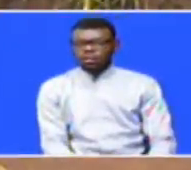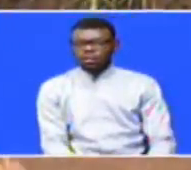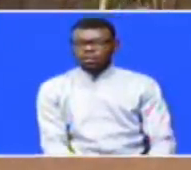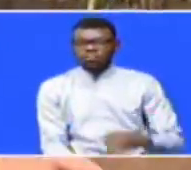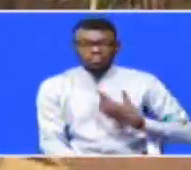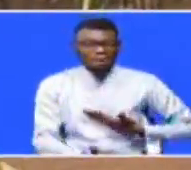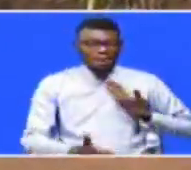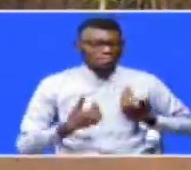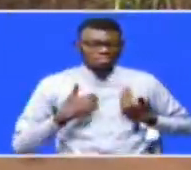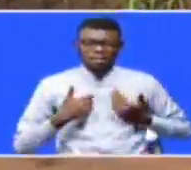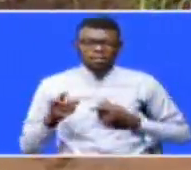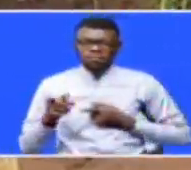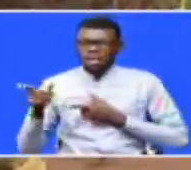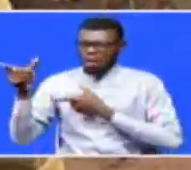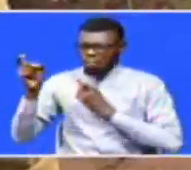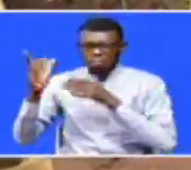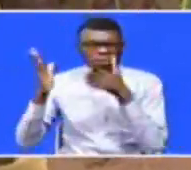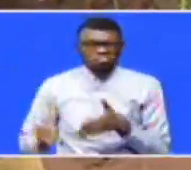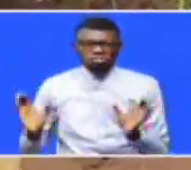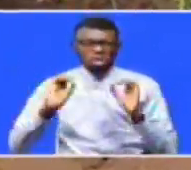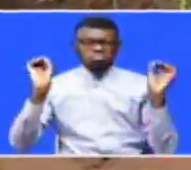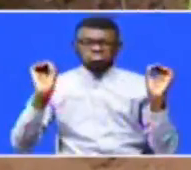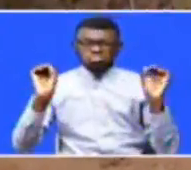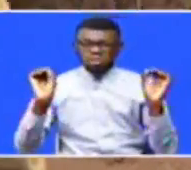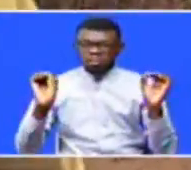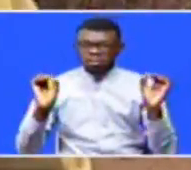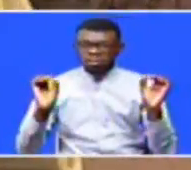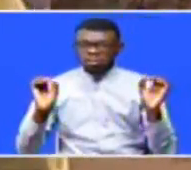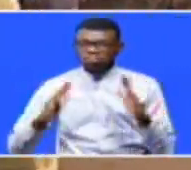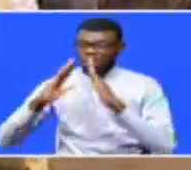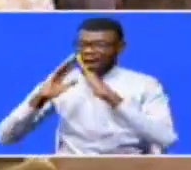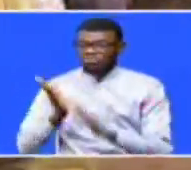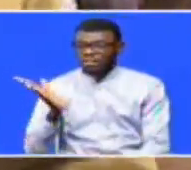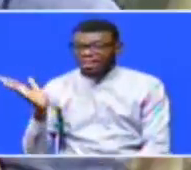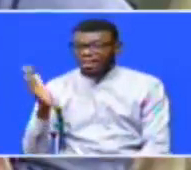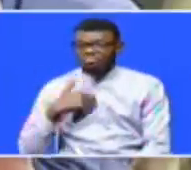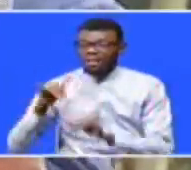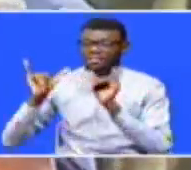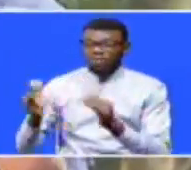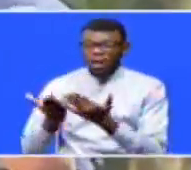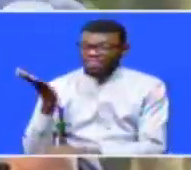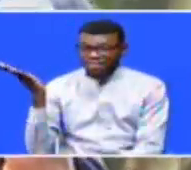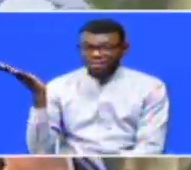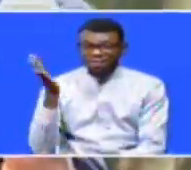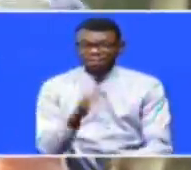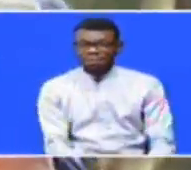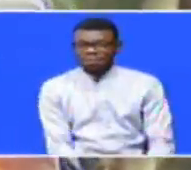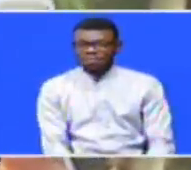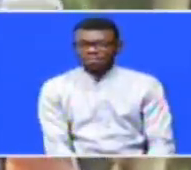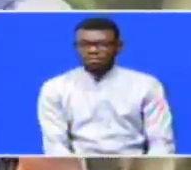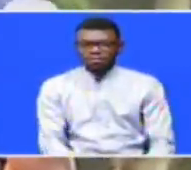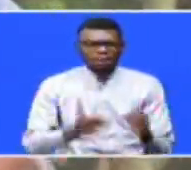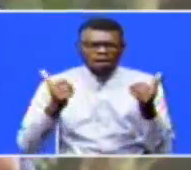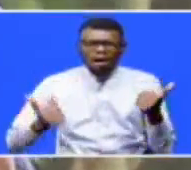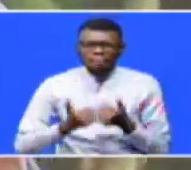killed anybody. I'm not killed anybody. Iko kwa nini umekalia kwa nini? Umekalia na nini? Nyumba iko pale. Me I'm staying out there. Kwani kama mtu hana